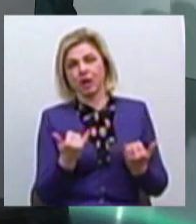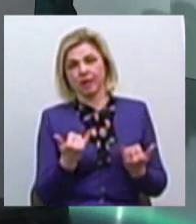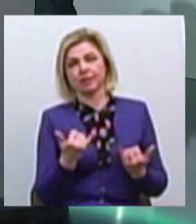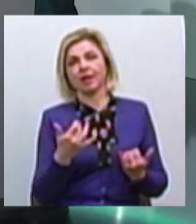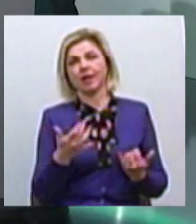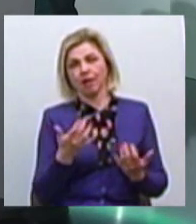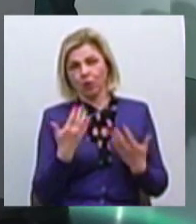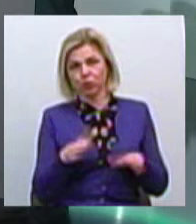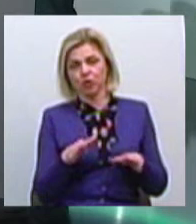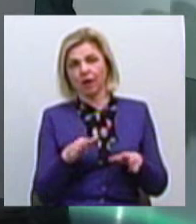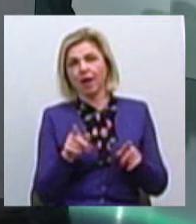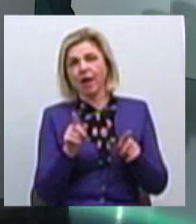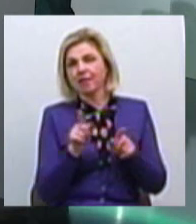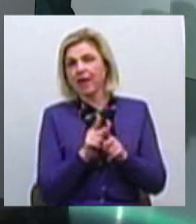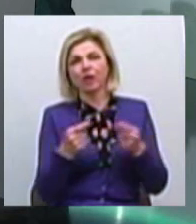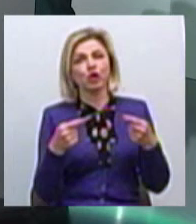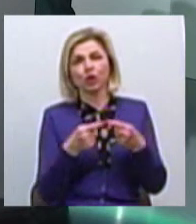це розмилося.